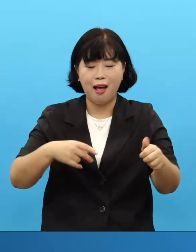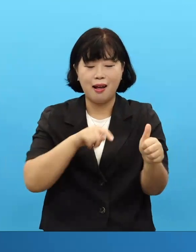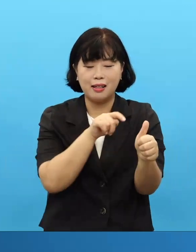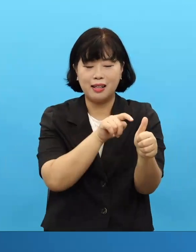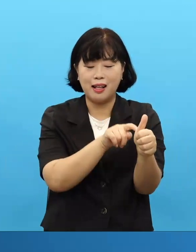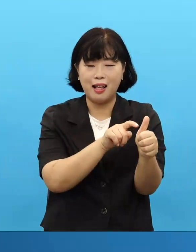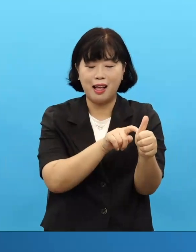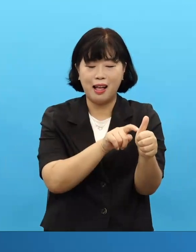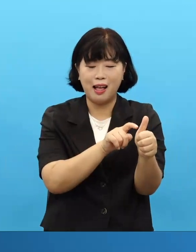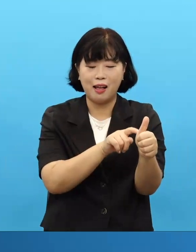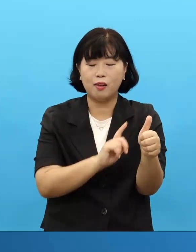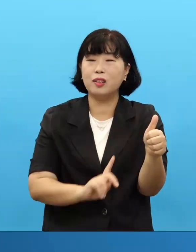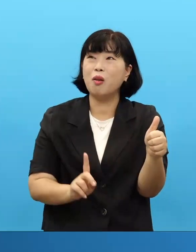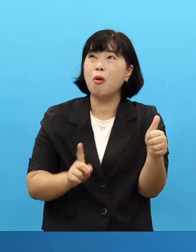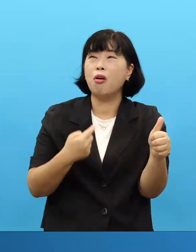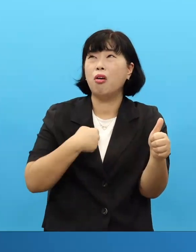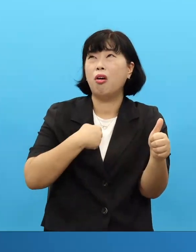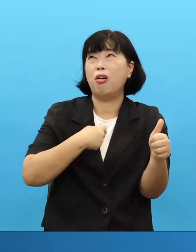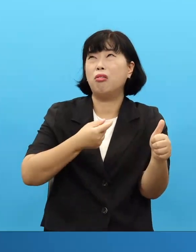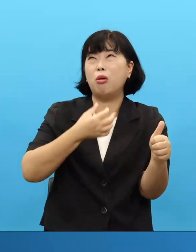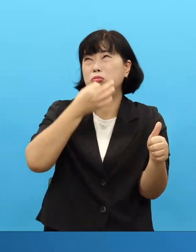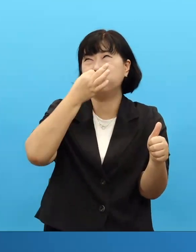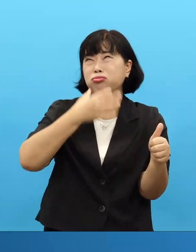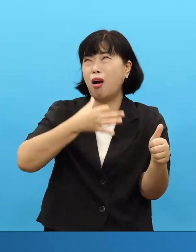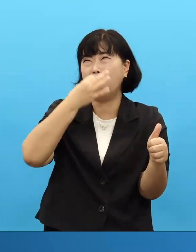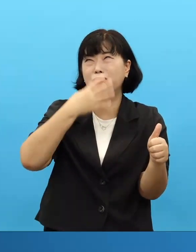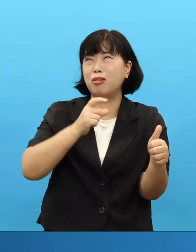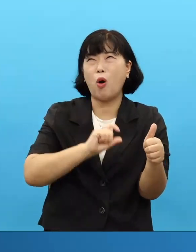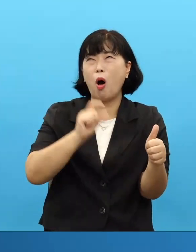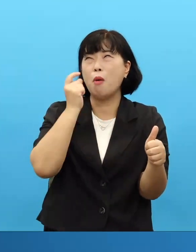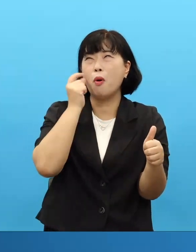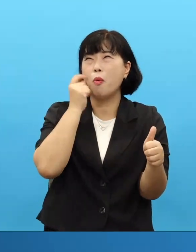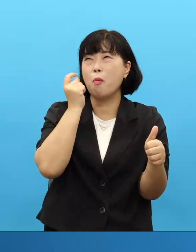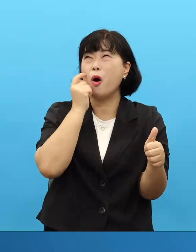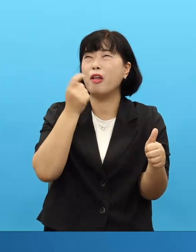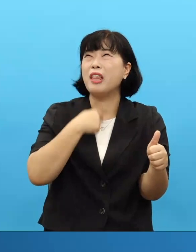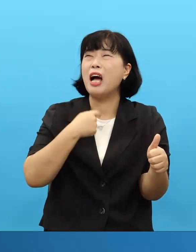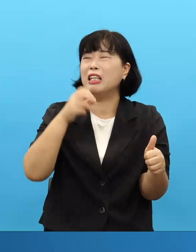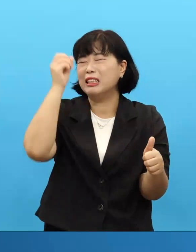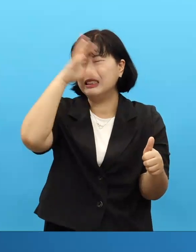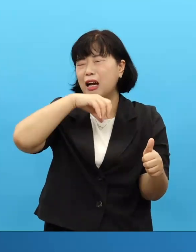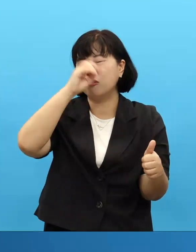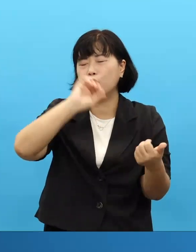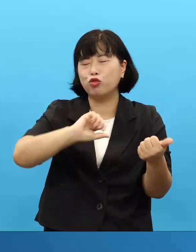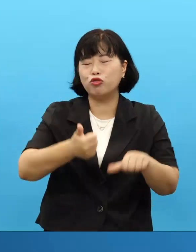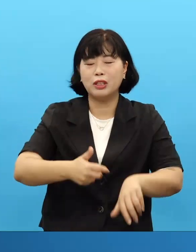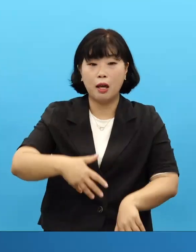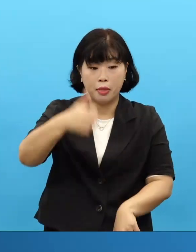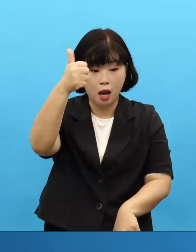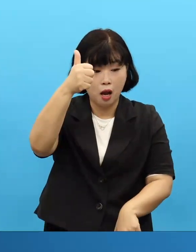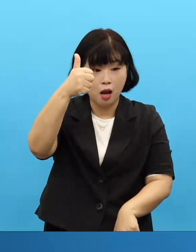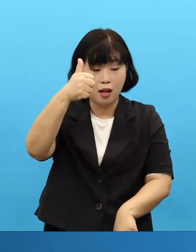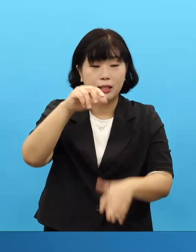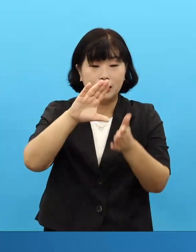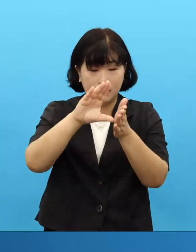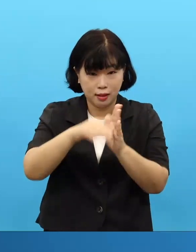뭐 불러가십시오 그렇게. And he was in such dire straits. He even said to God, "Just take my life from me." 하나님은